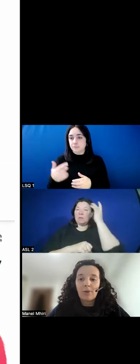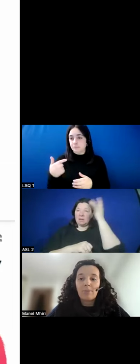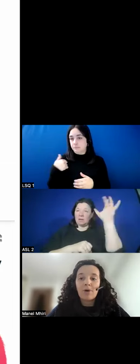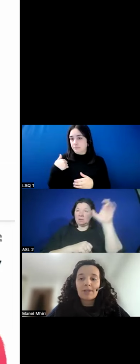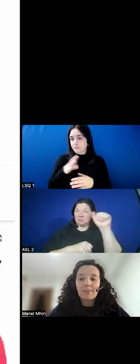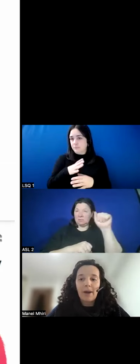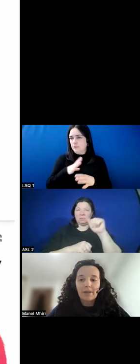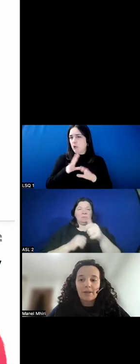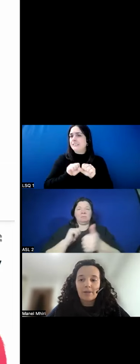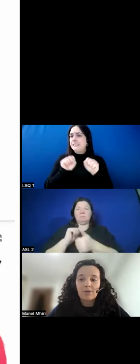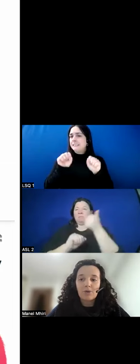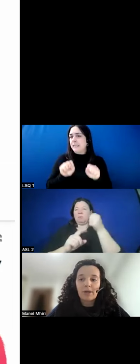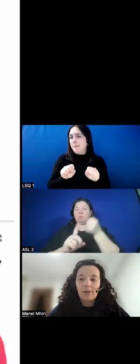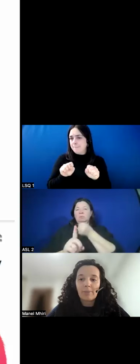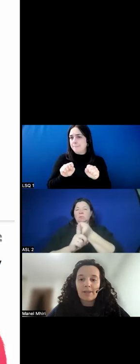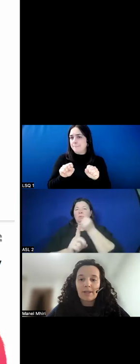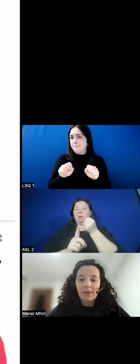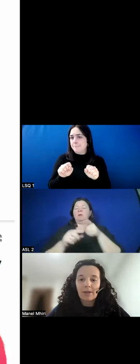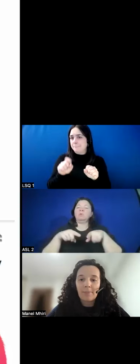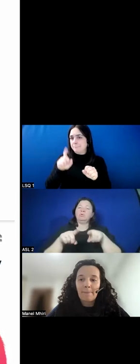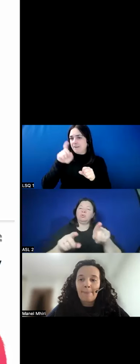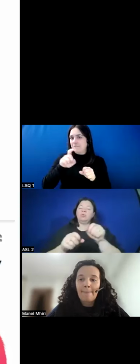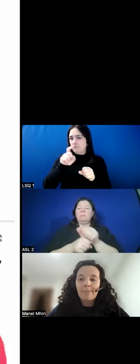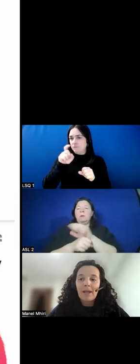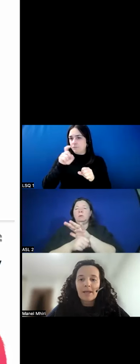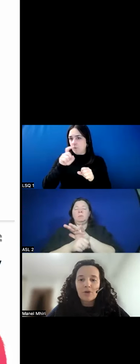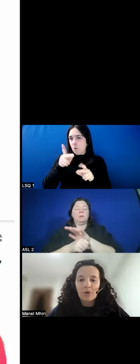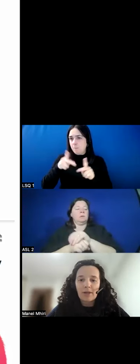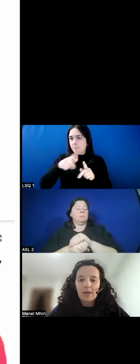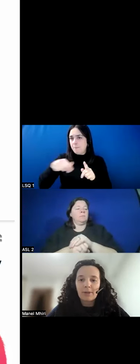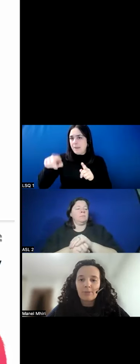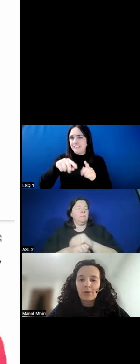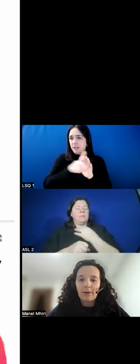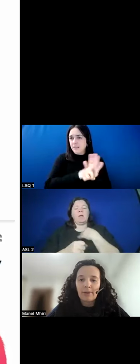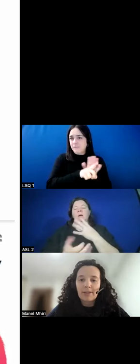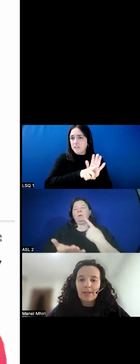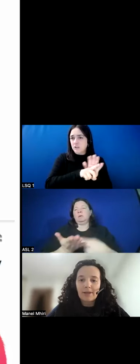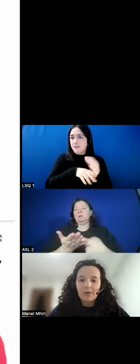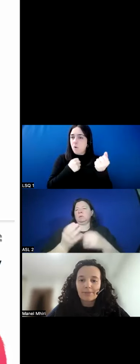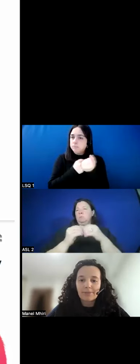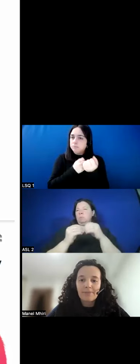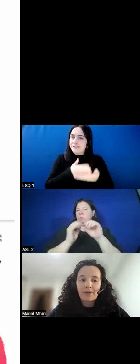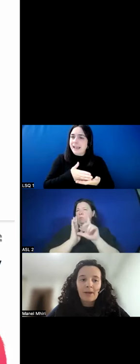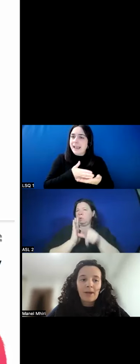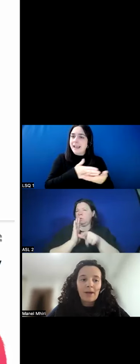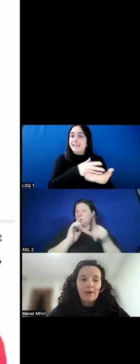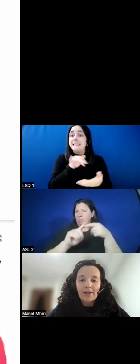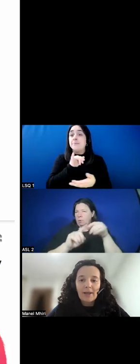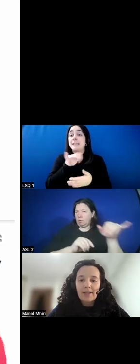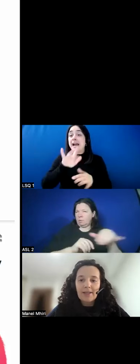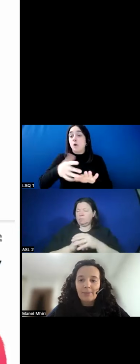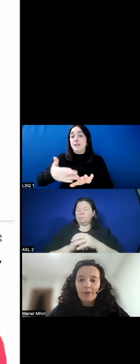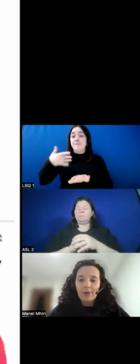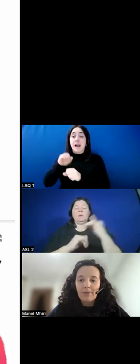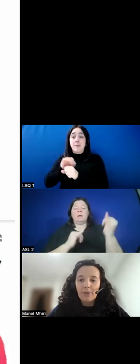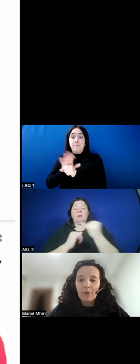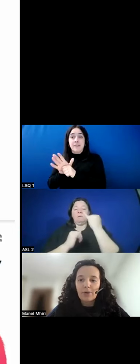faut aider les gens avec les personnes intellectuelles qui ont été parmi les plus impactés pendant la pandémie. Et j'en parlerai un peu plus tard tout